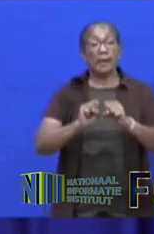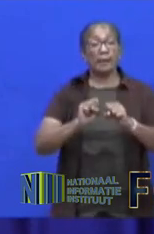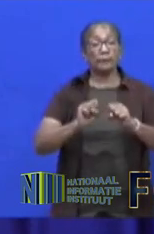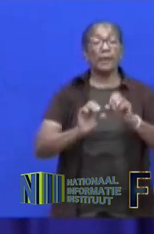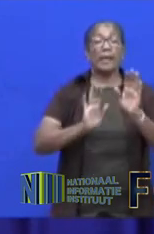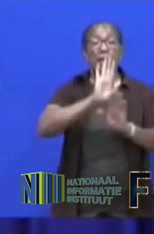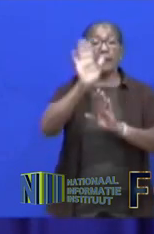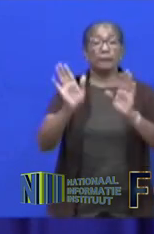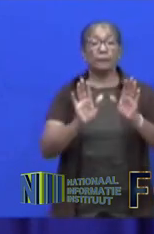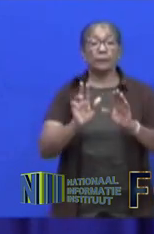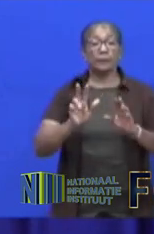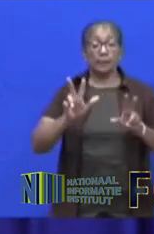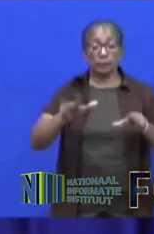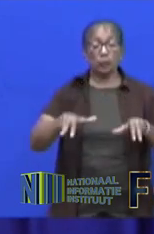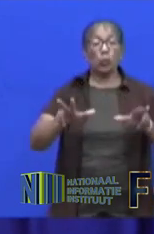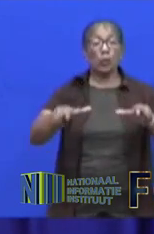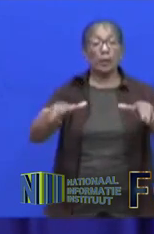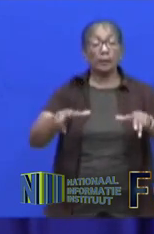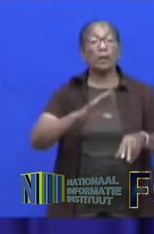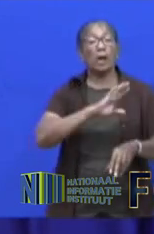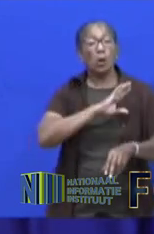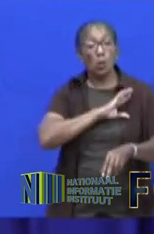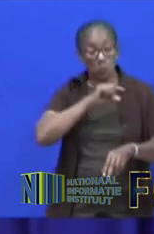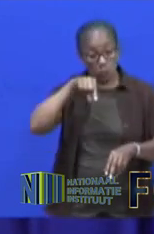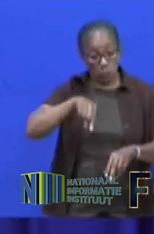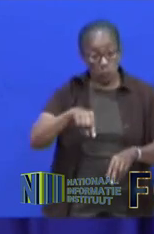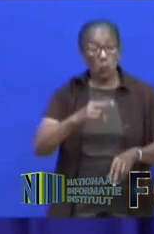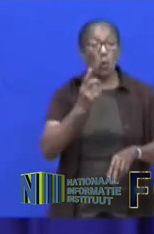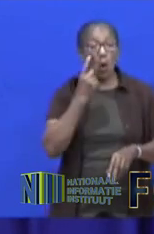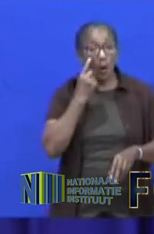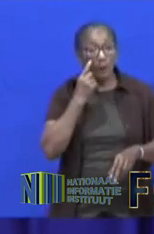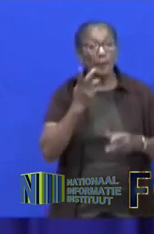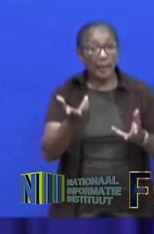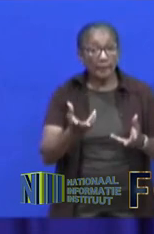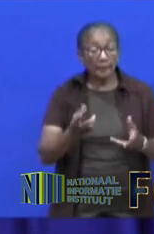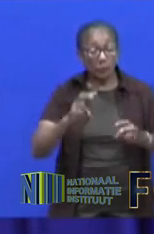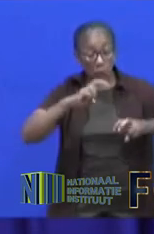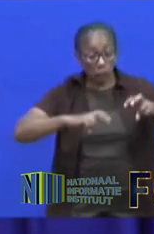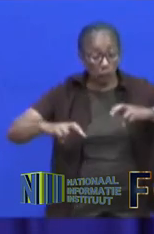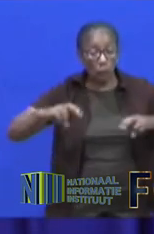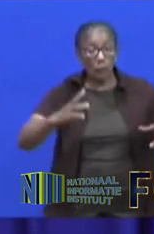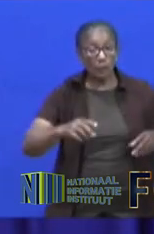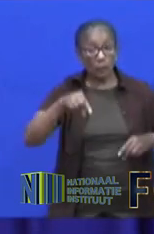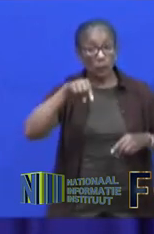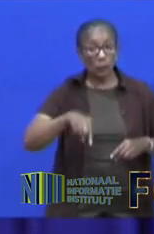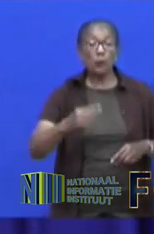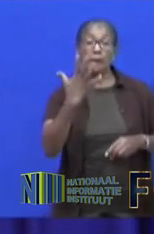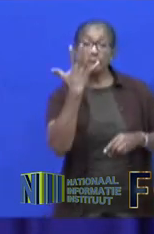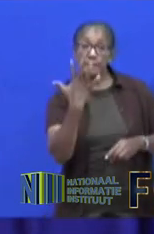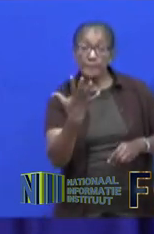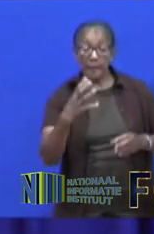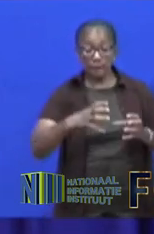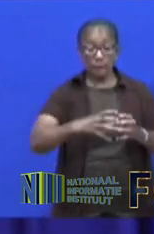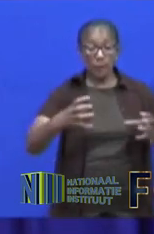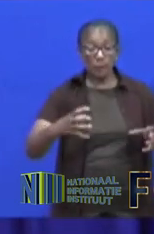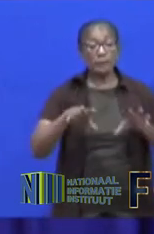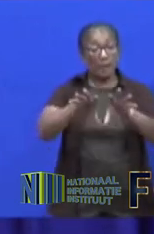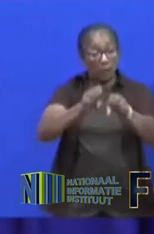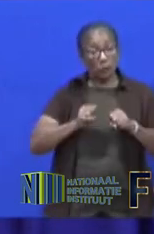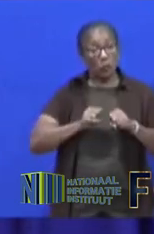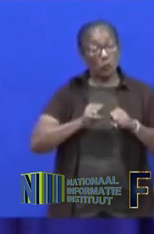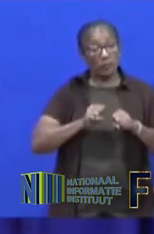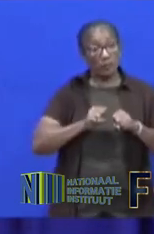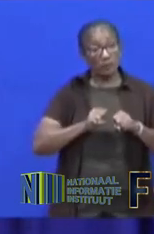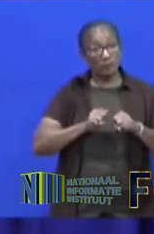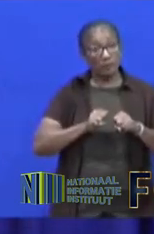en verkeersunit Wanica ook daarmee bezig zijn. Er zijn intussen 5 bussen reeds in beslag